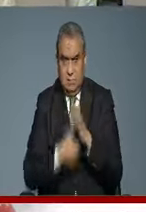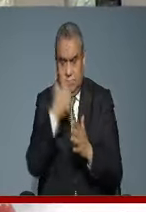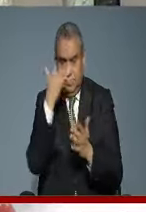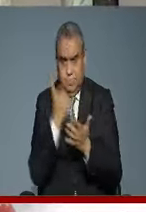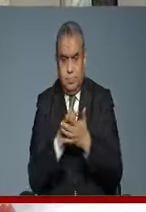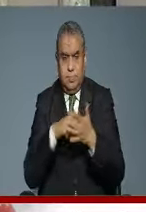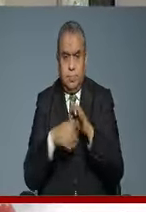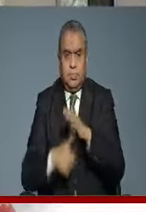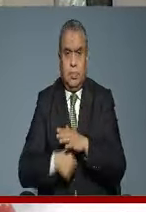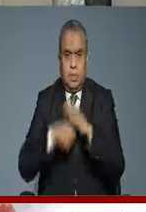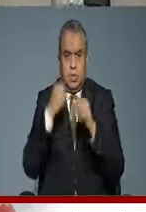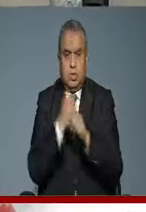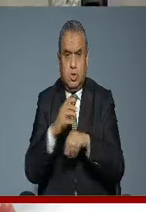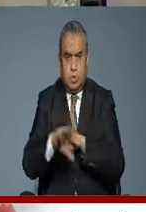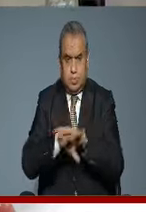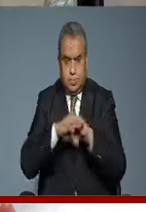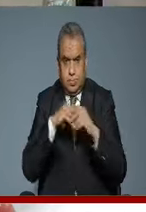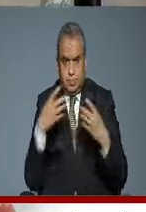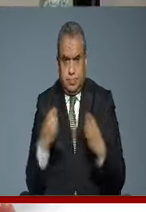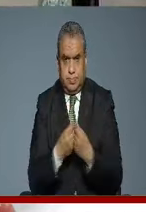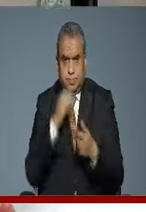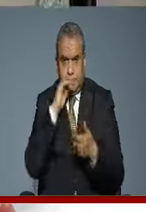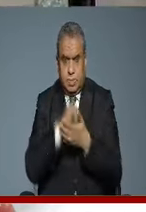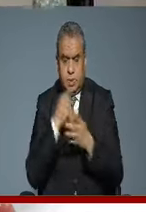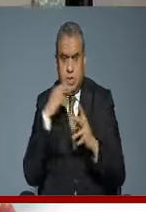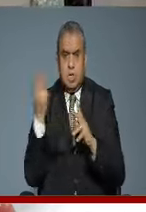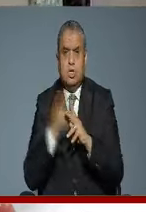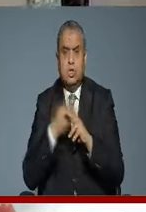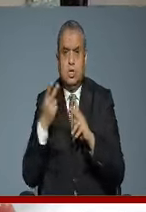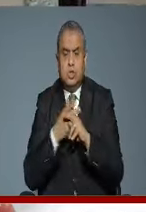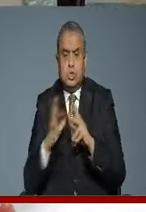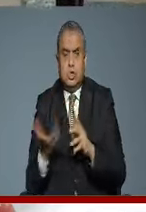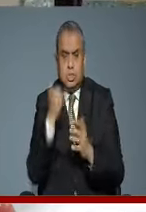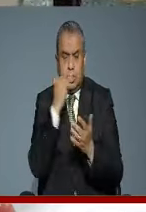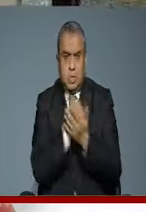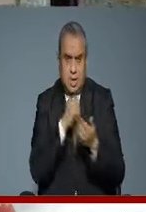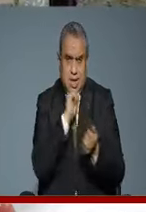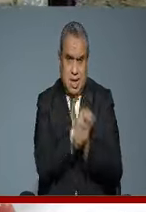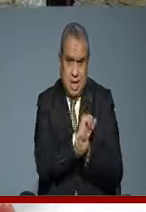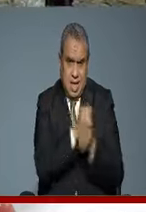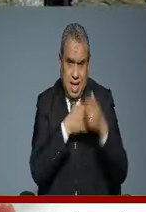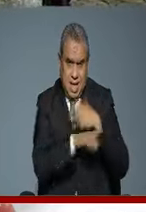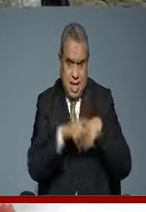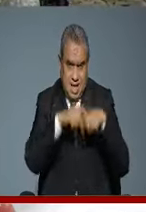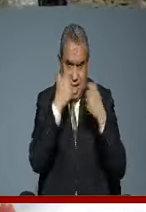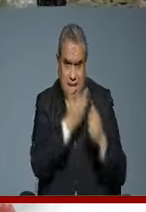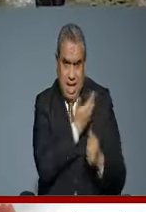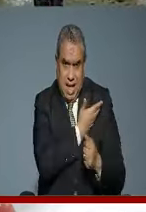نقوم بإجلاء المواطنين البرازيليين الذين كانوا عالقين في قطاع غزة،